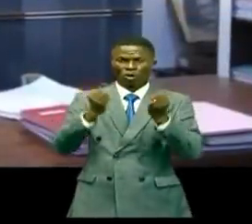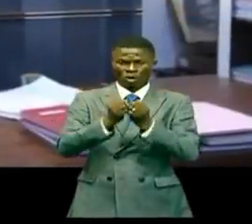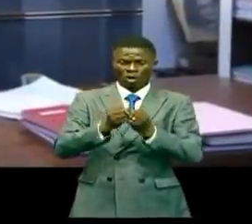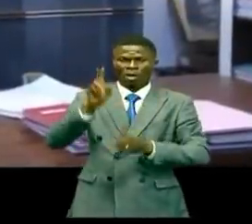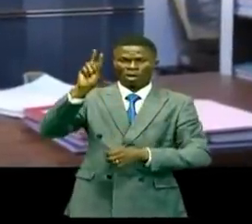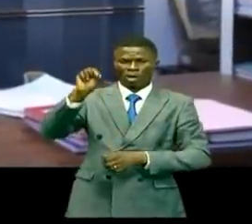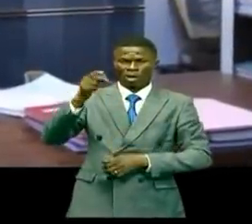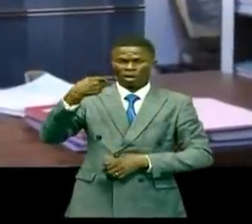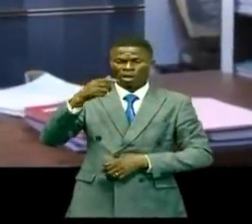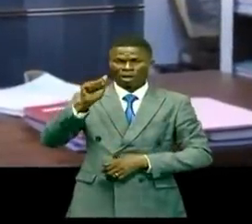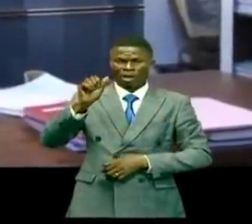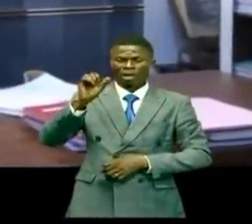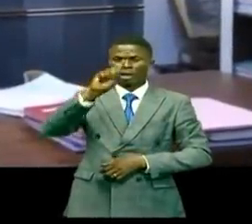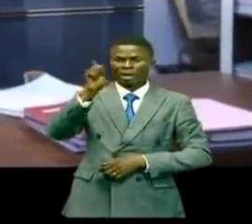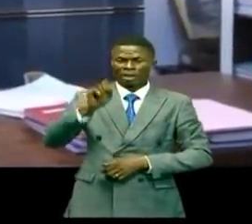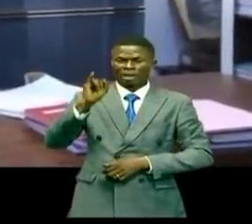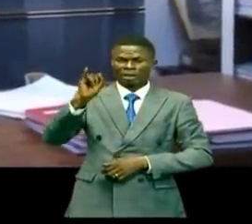Nganda-Jika.